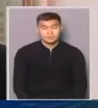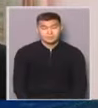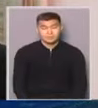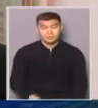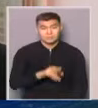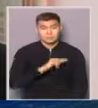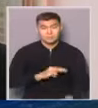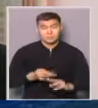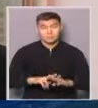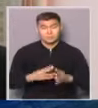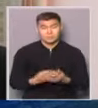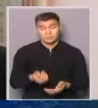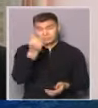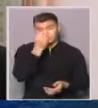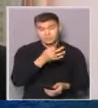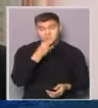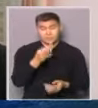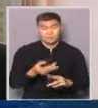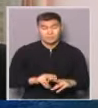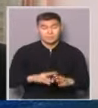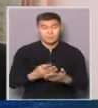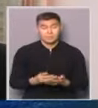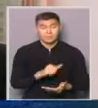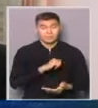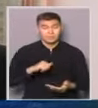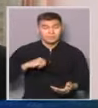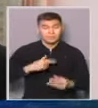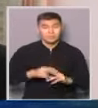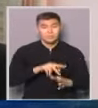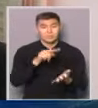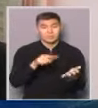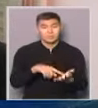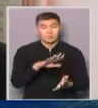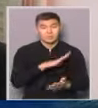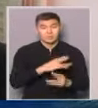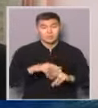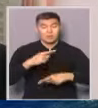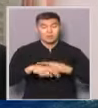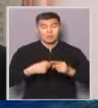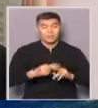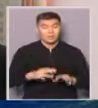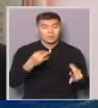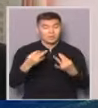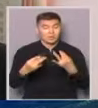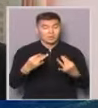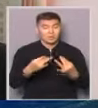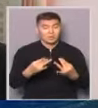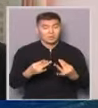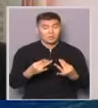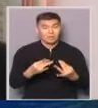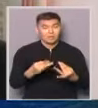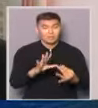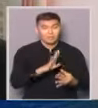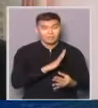атқарған жұмысына ризашылықтарын білдіріп, өздерінің сұрақтарын қойып, кең бір сұхбаттасу, пікір алысу